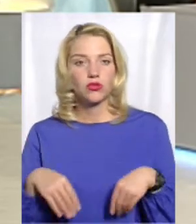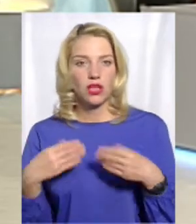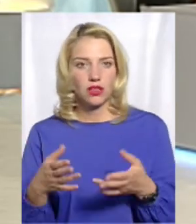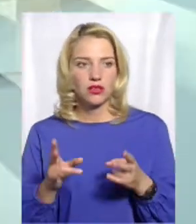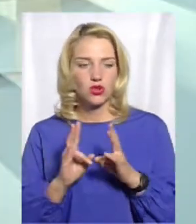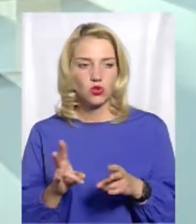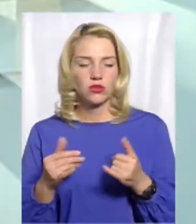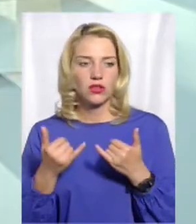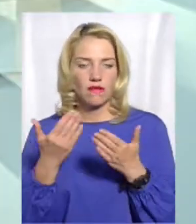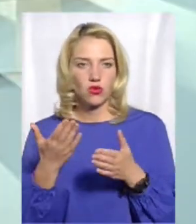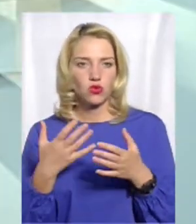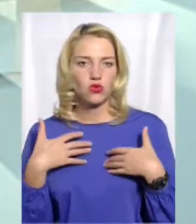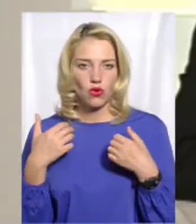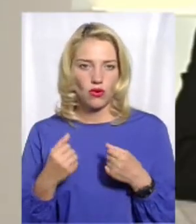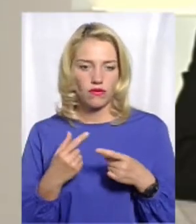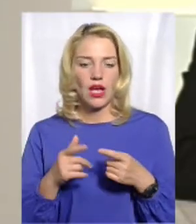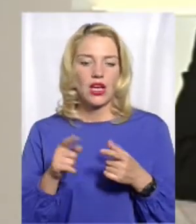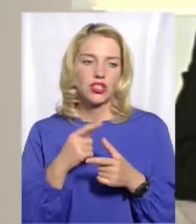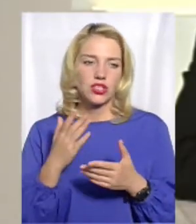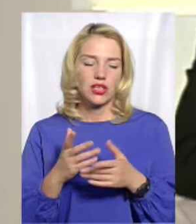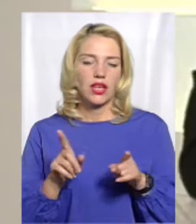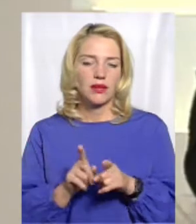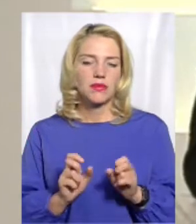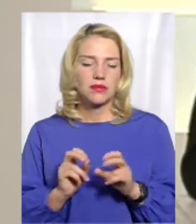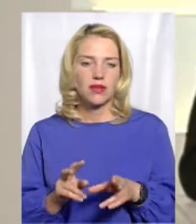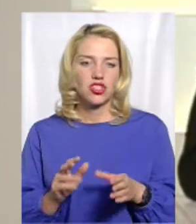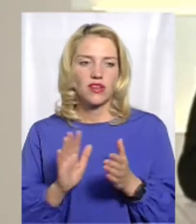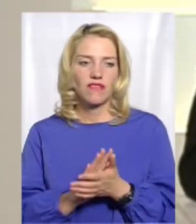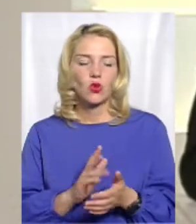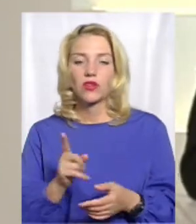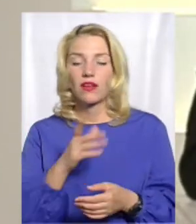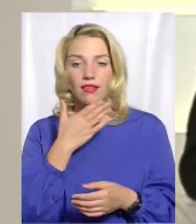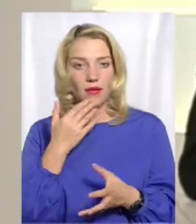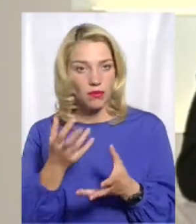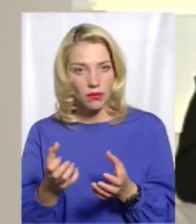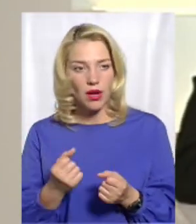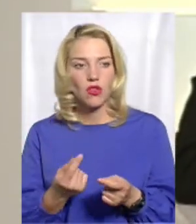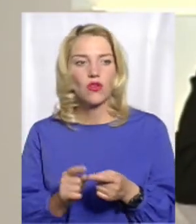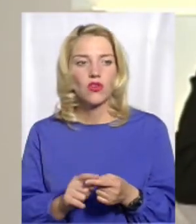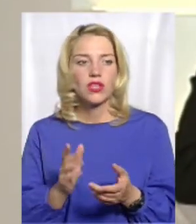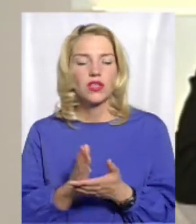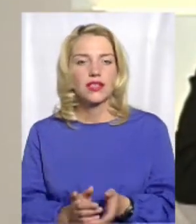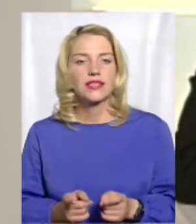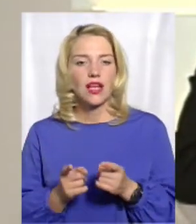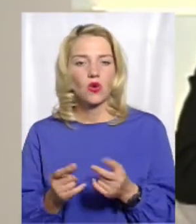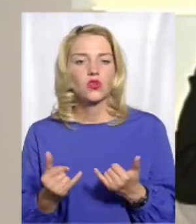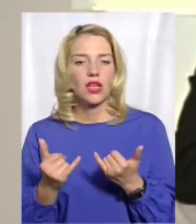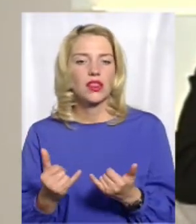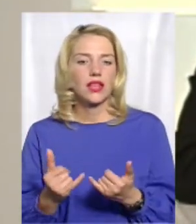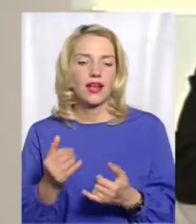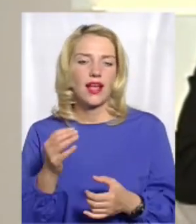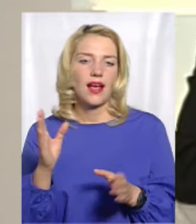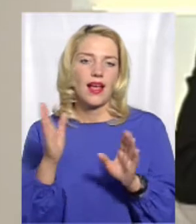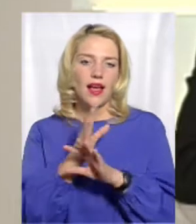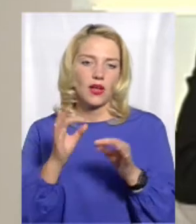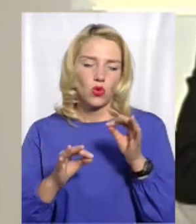шкоди здоров'ю людей. А чи є такі небезпечні відходи, які ви не приймаєте, але все ж таки вони становлять загрозу для екології, можливо,